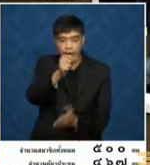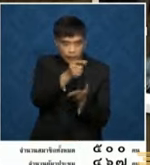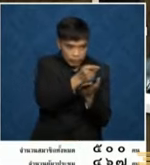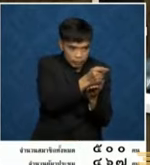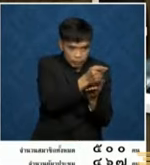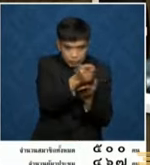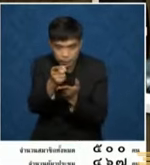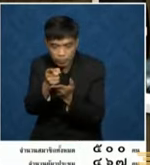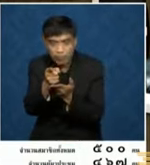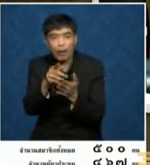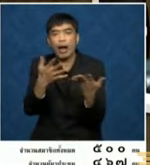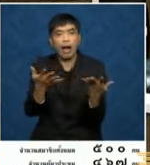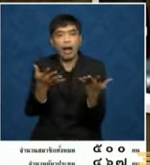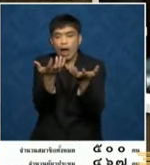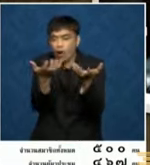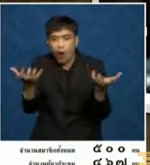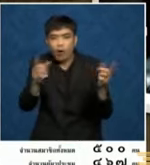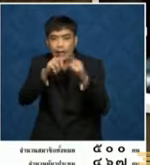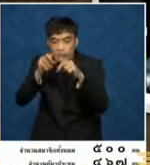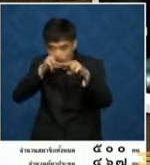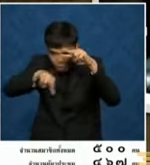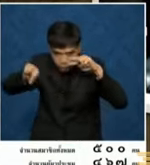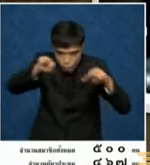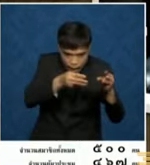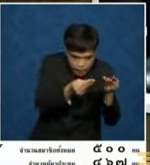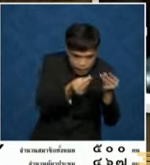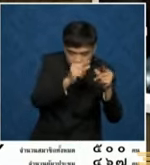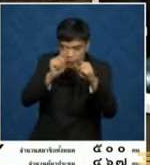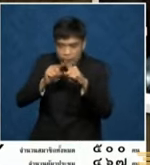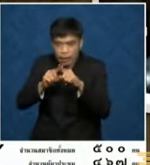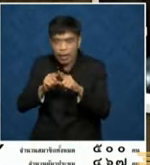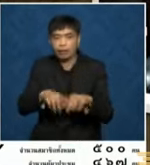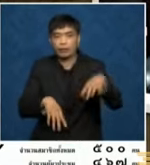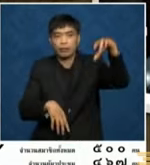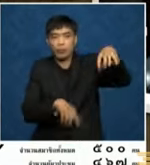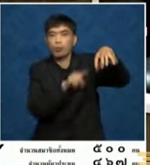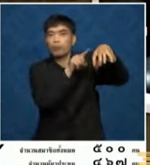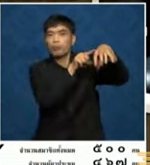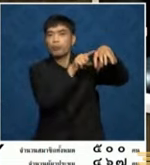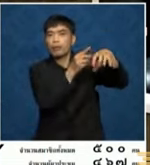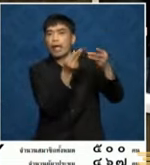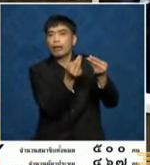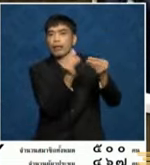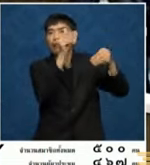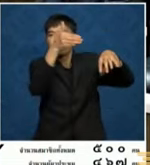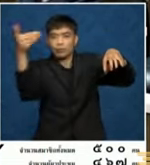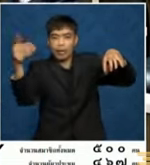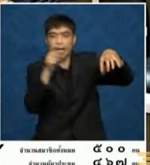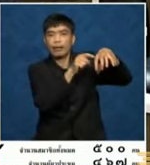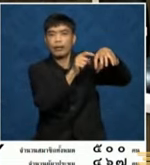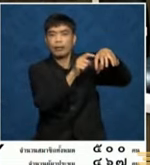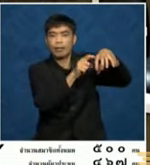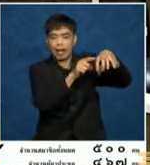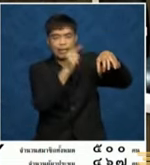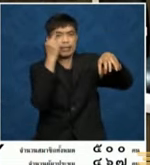ปกรณ์ต่างๆที่มันมีประสิทธิภาพในการสำรวจนะครับสำนักงานนโยบายที่ดินแห่งชาติเนี่ยนะครับผมคิดว่าท่